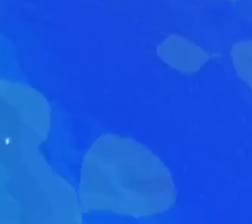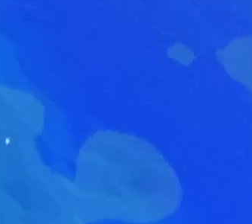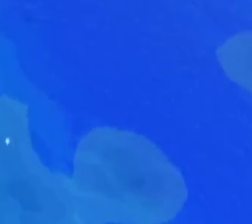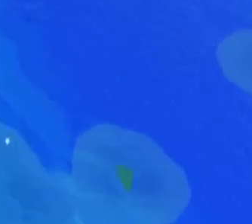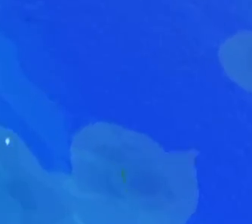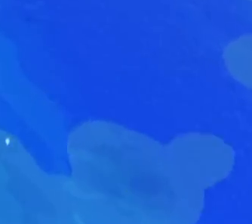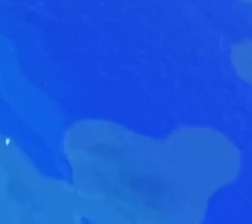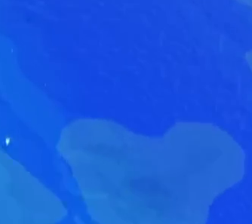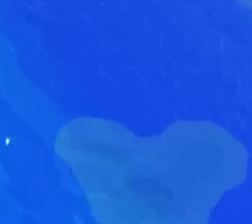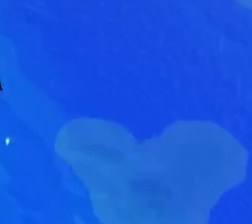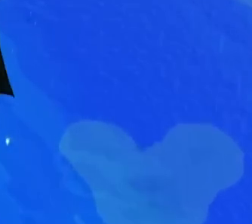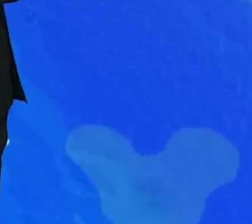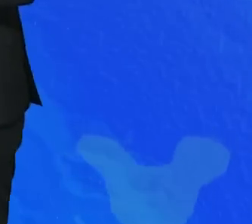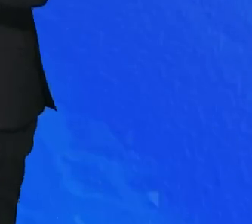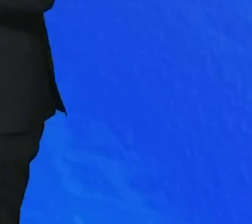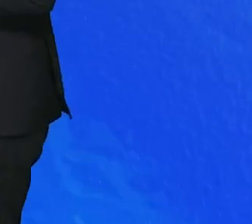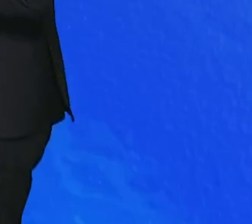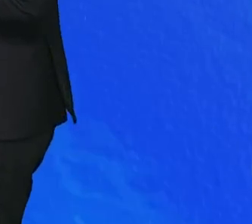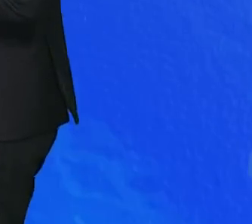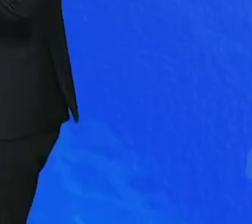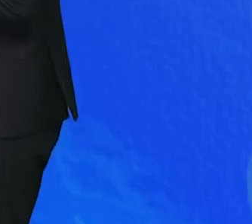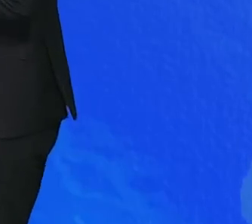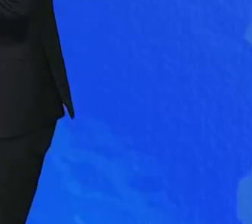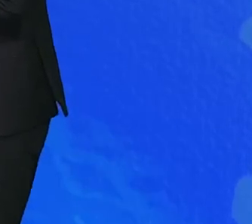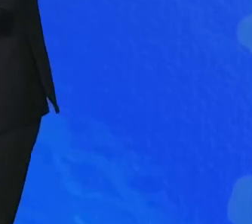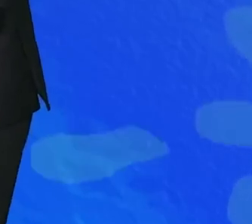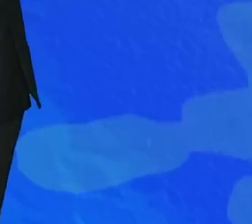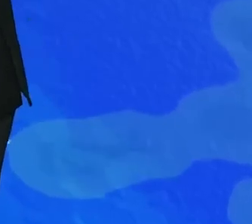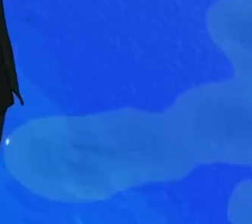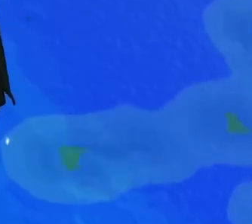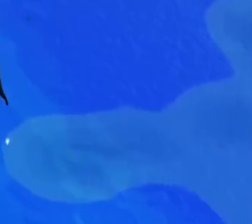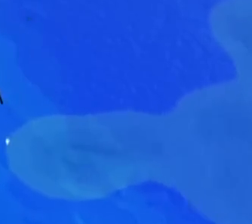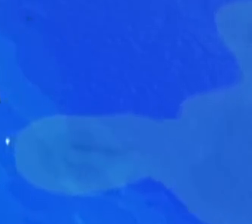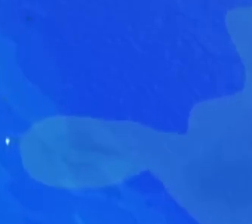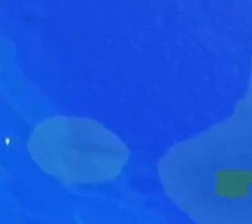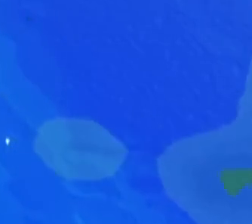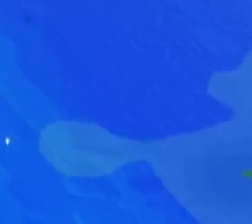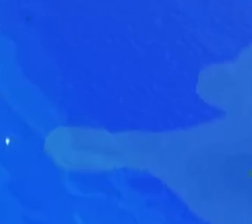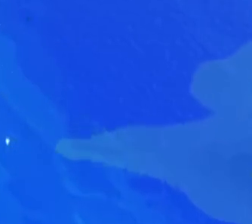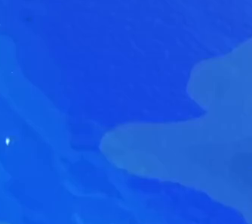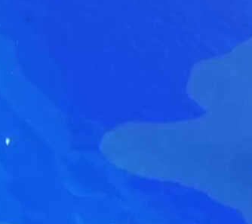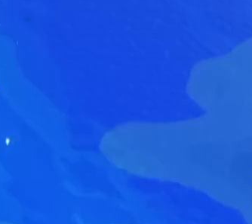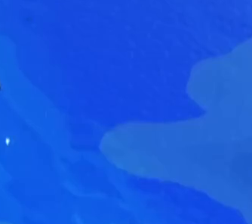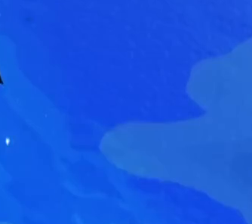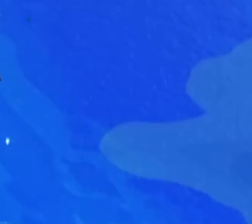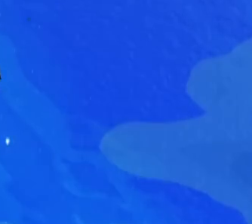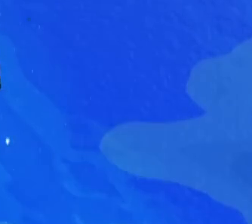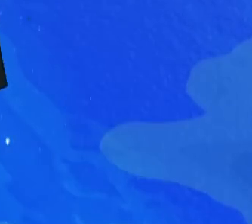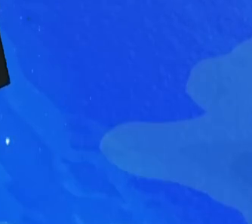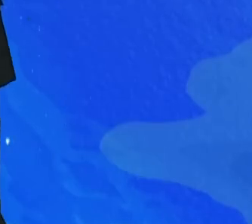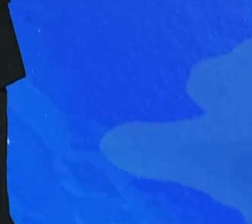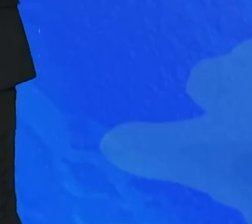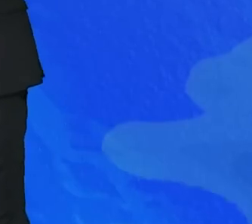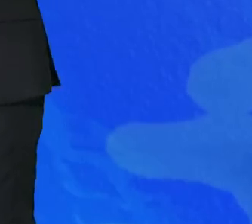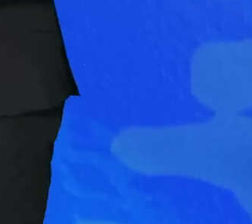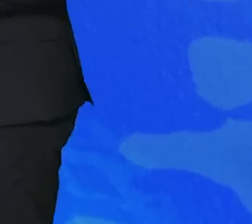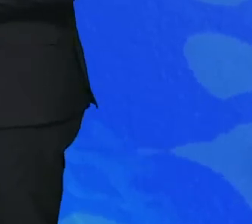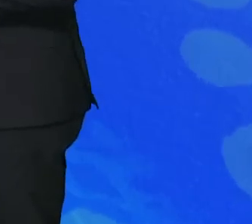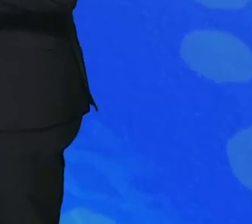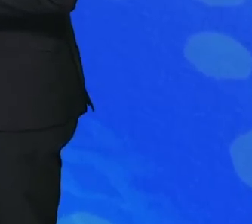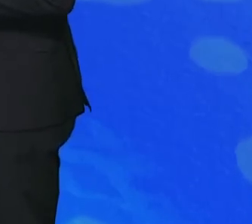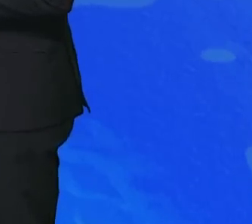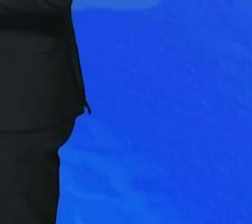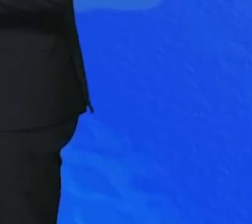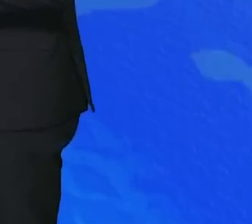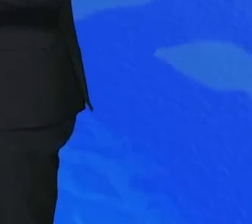The Weather Company. Sa tanghali po, halos buong Mindanao na ang makakaranas ng mga pag-ulan. Sa hapon naman, maulan pa dito